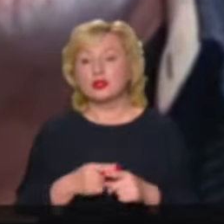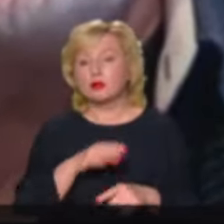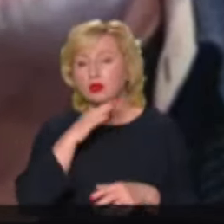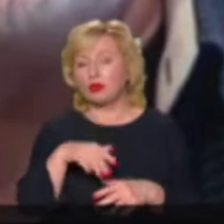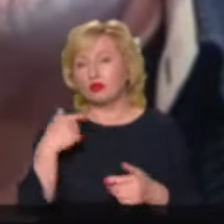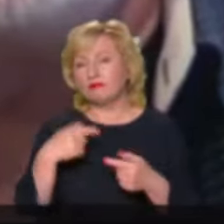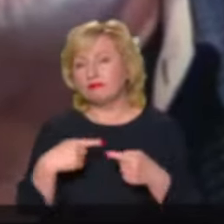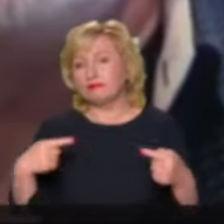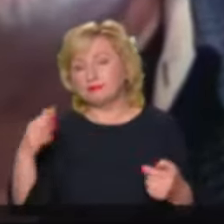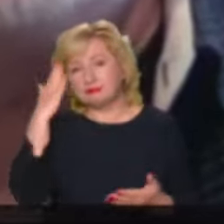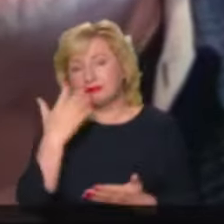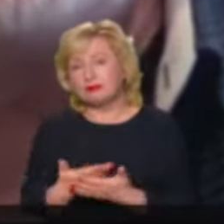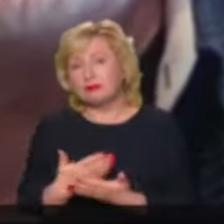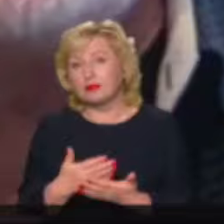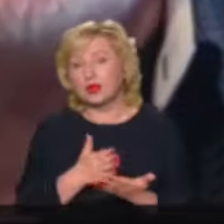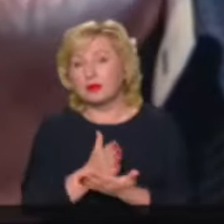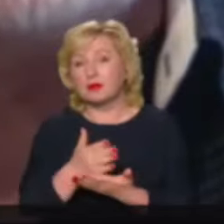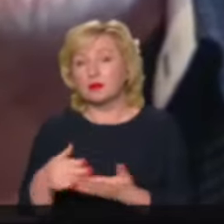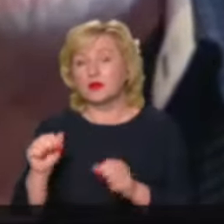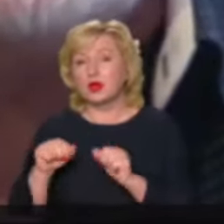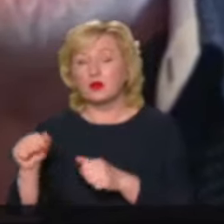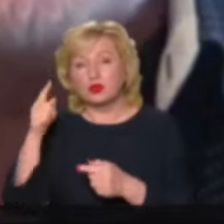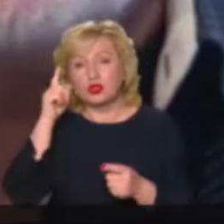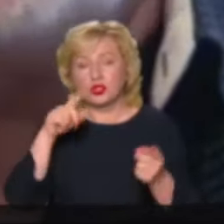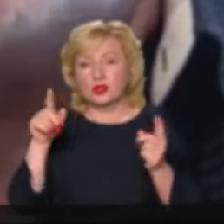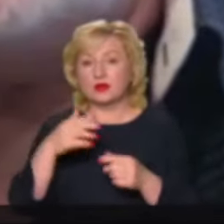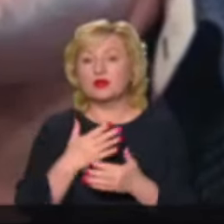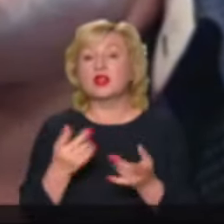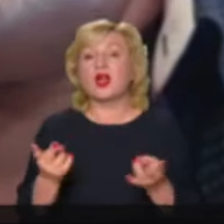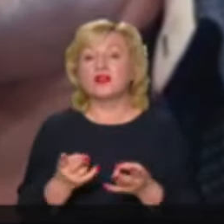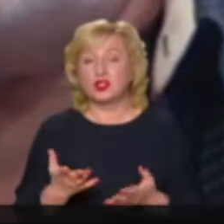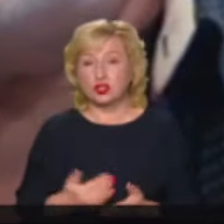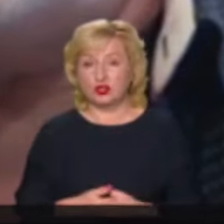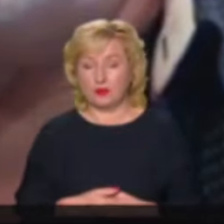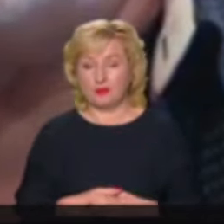версій, куча гіпотез, куча припущень стосовно навіщо.